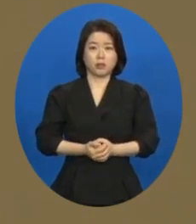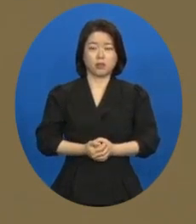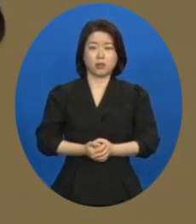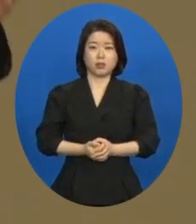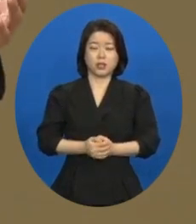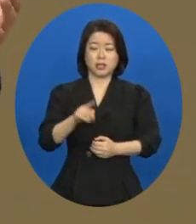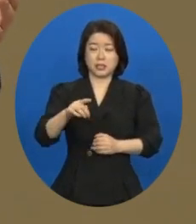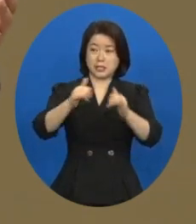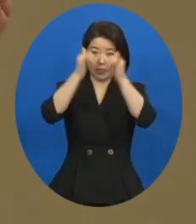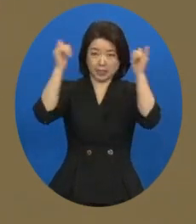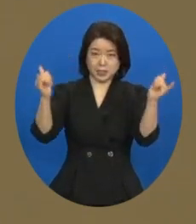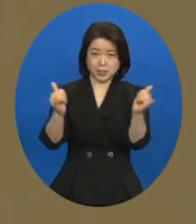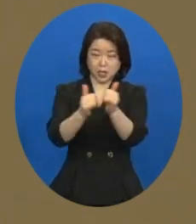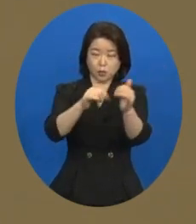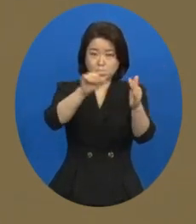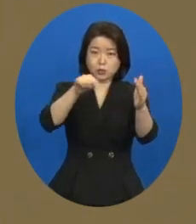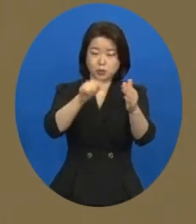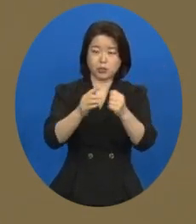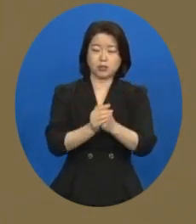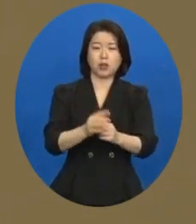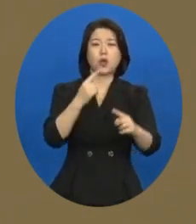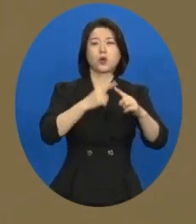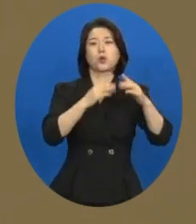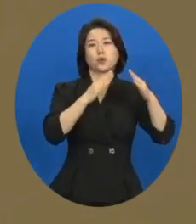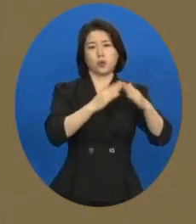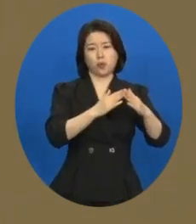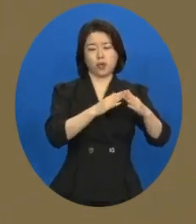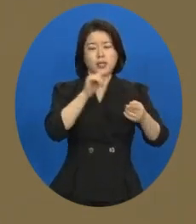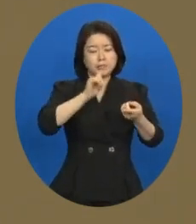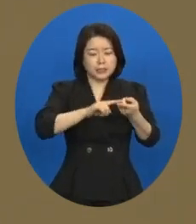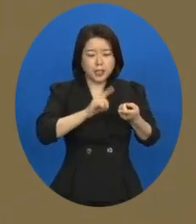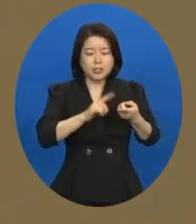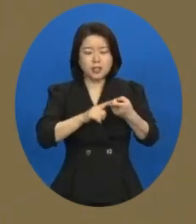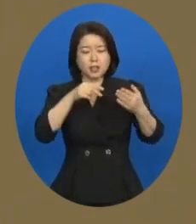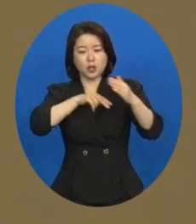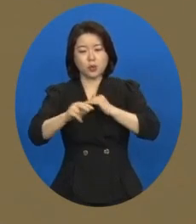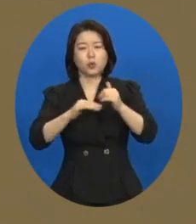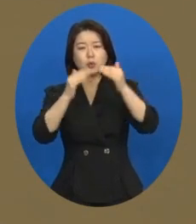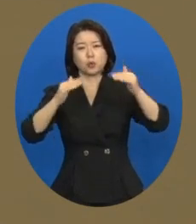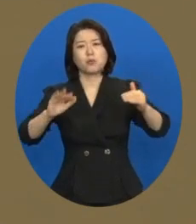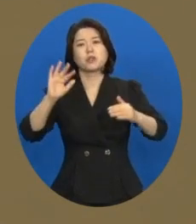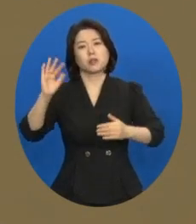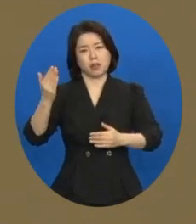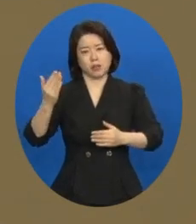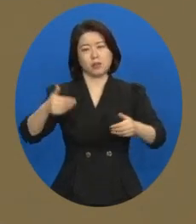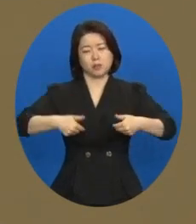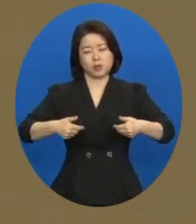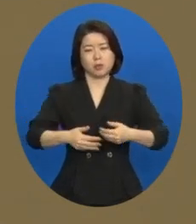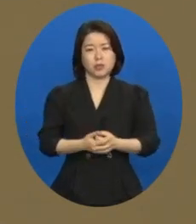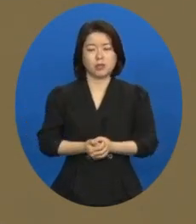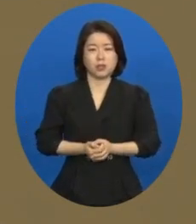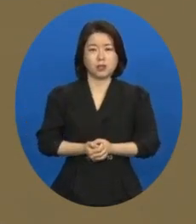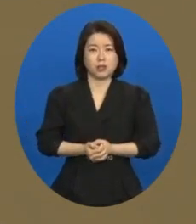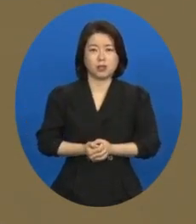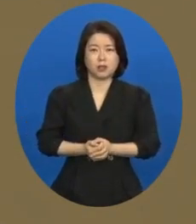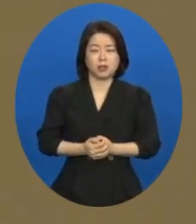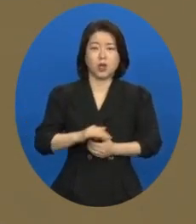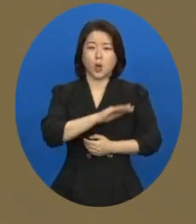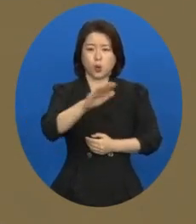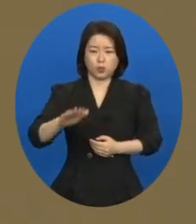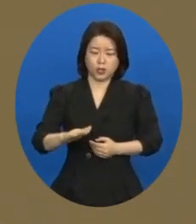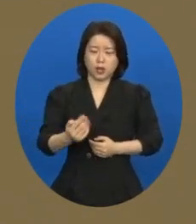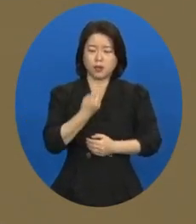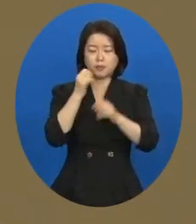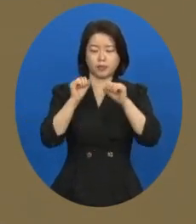이 사회에서 교회는 그 자체가 도피성이어야 하는 겁니다. 그러면 우리가